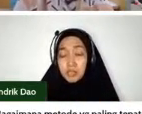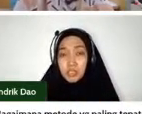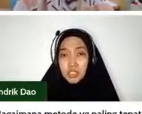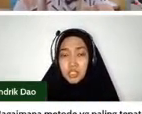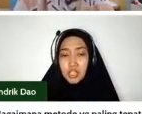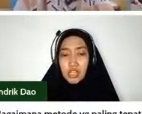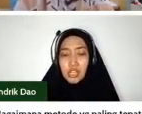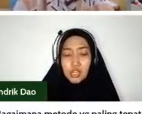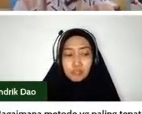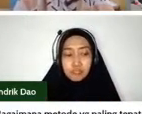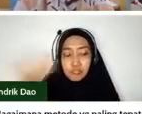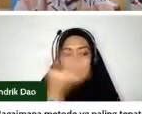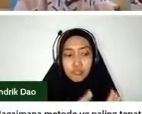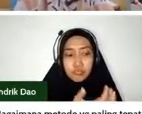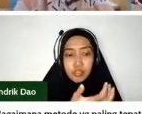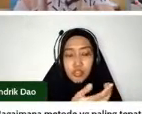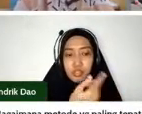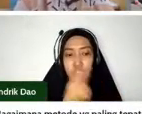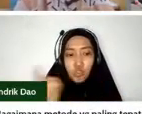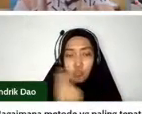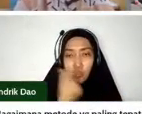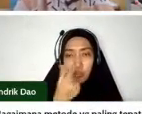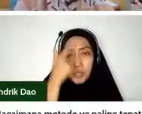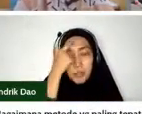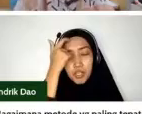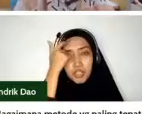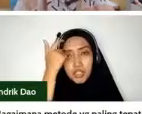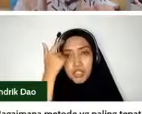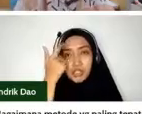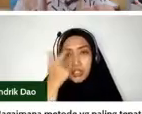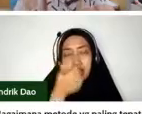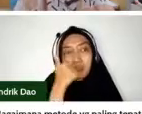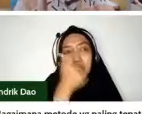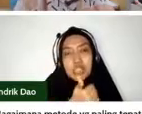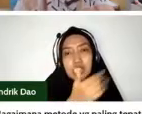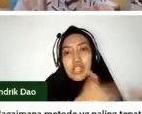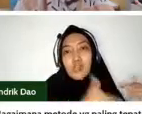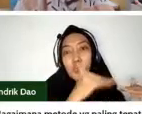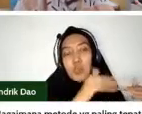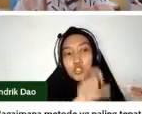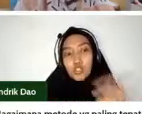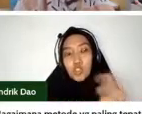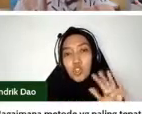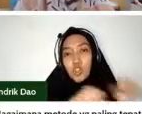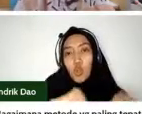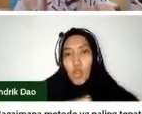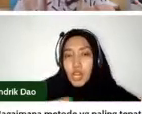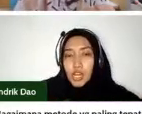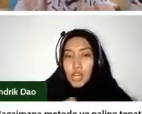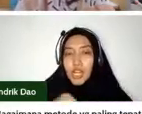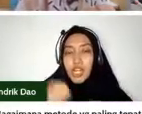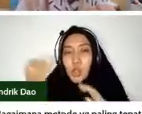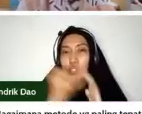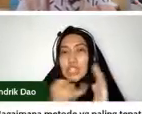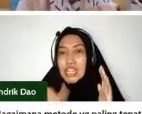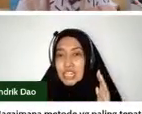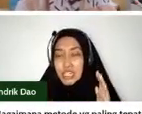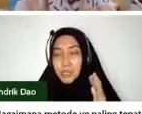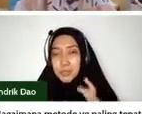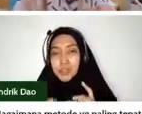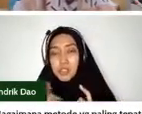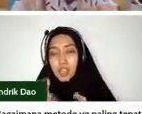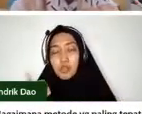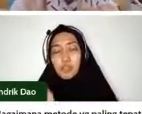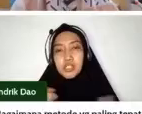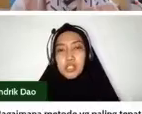dengan teman-teman yang reguler mungkin di pelajaran-pelajaran yang mungkin dia bisa. Seperti olahraga atau kesenian, itu kan bisa